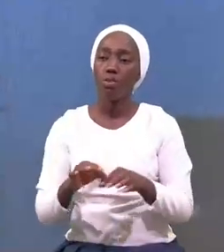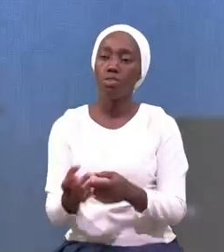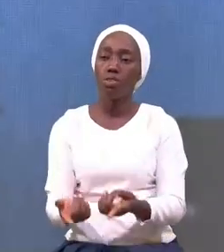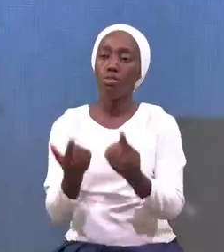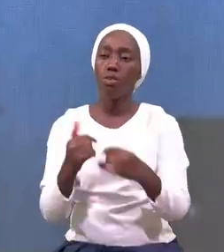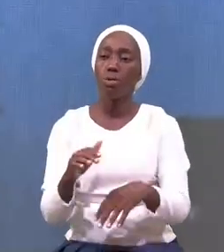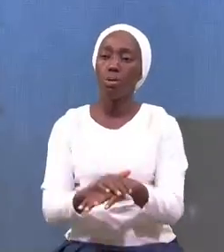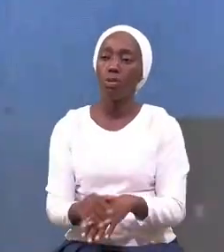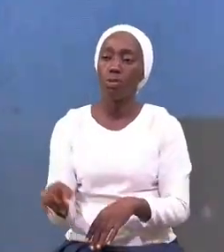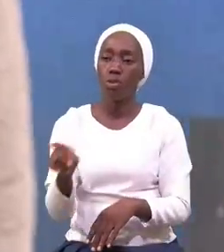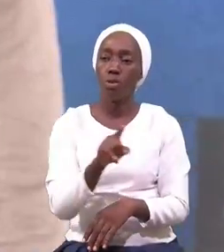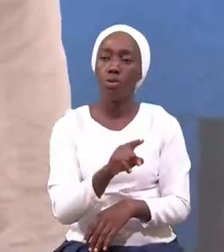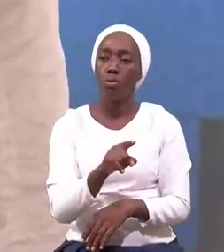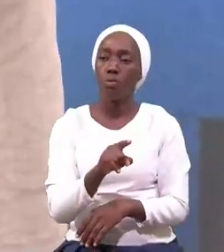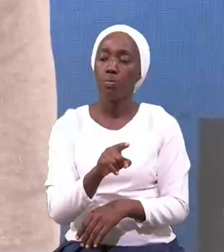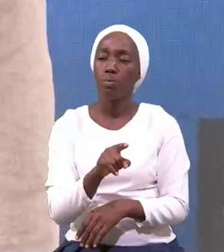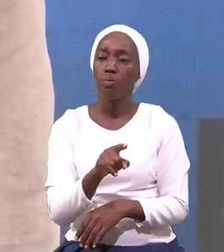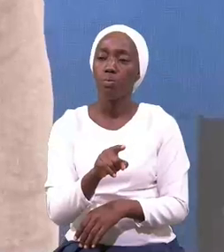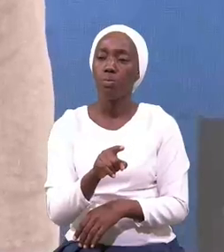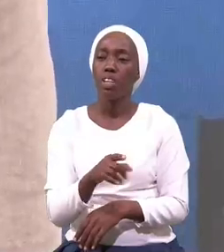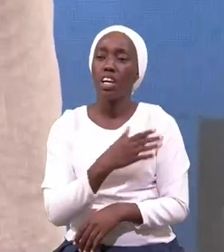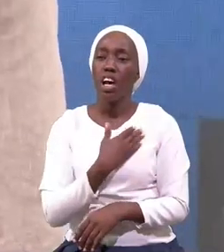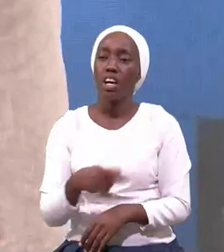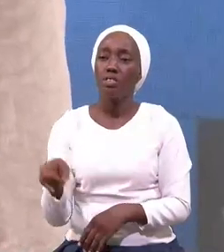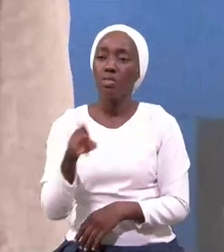Le Saint-Esprit survenant sur vous.